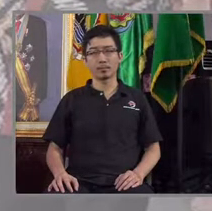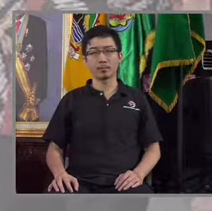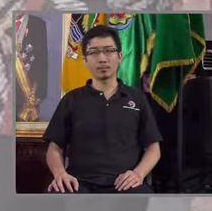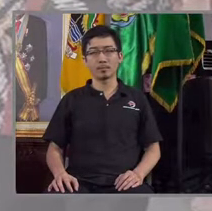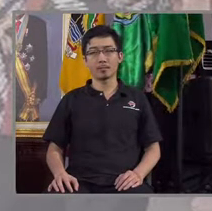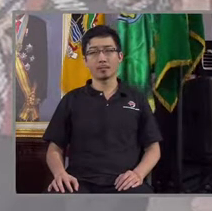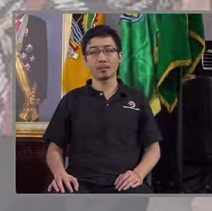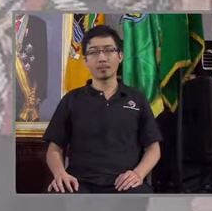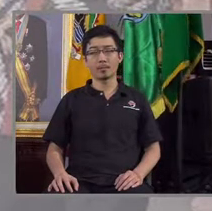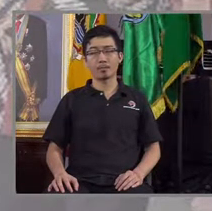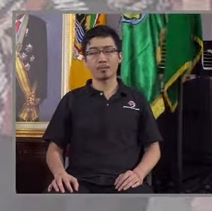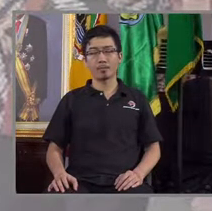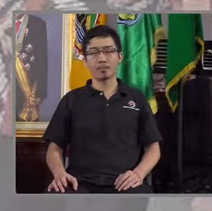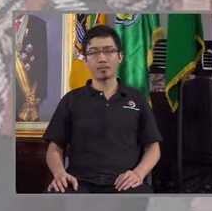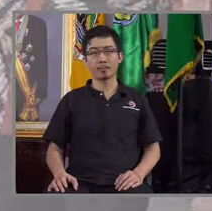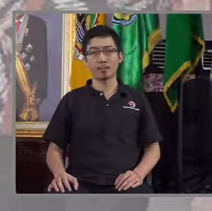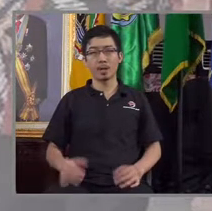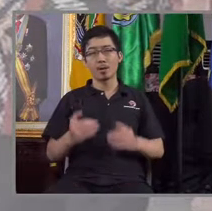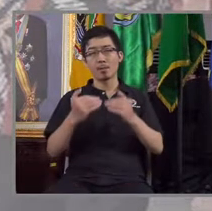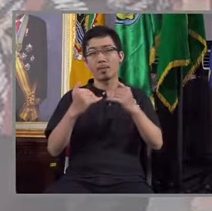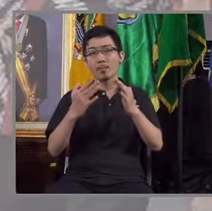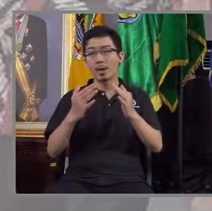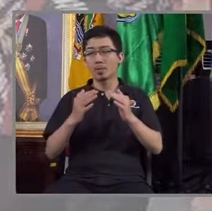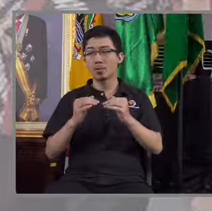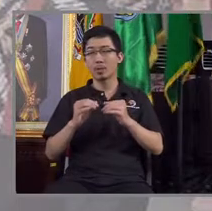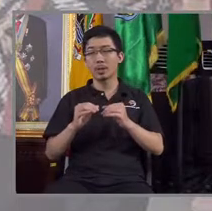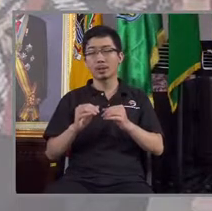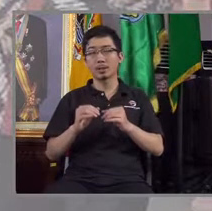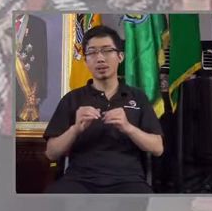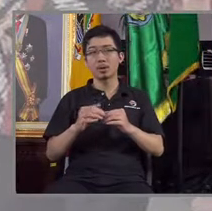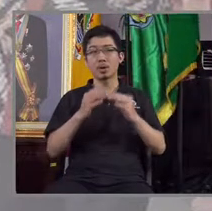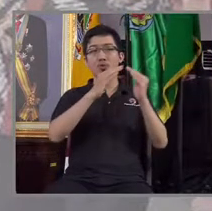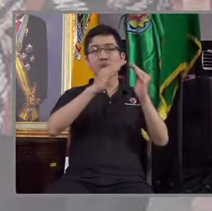pemukiman. Kemudian pembangunan rumah tidak layak huni.